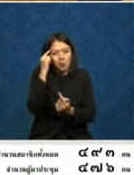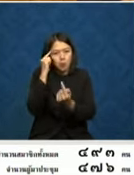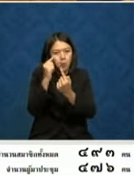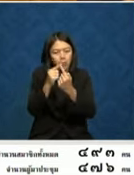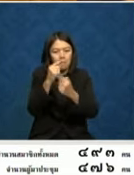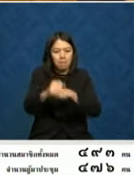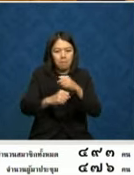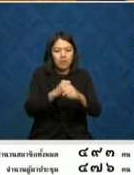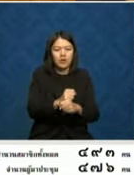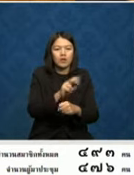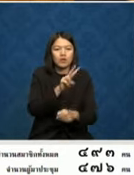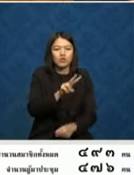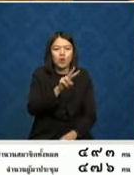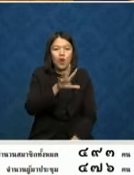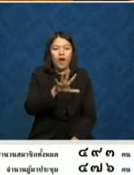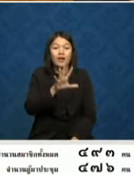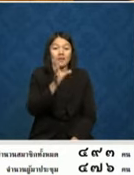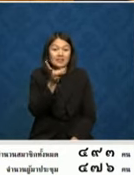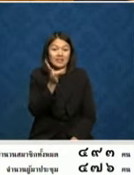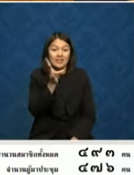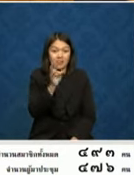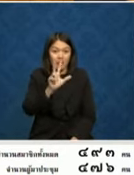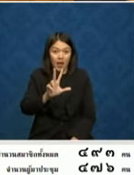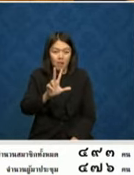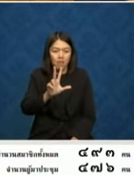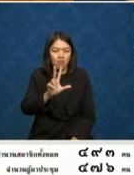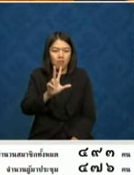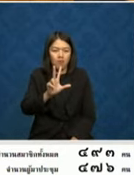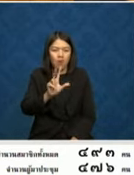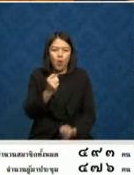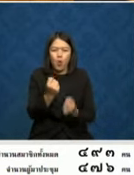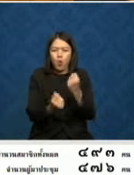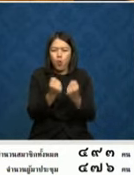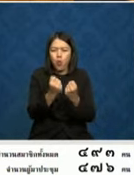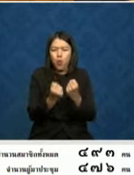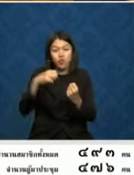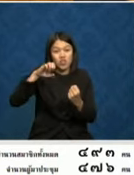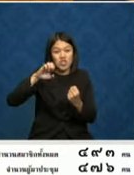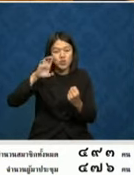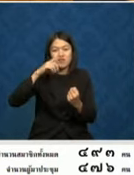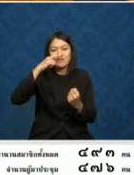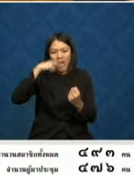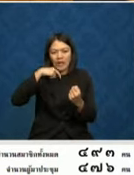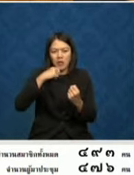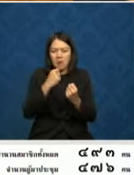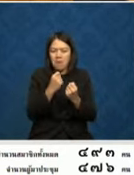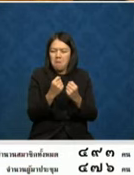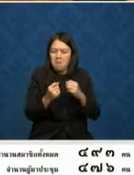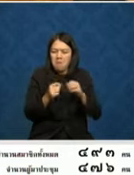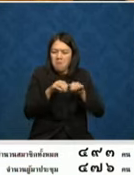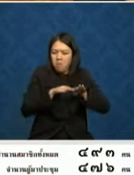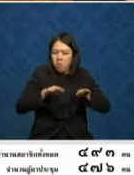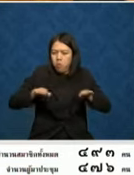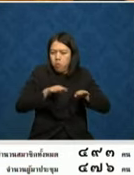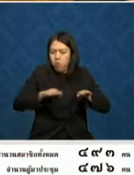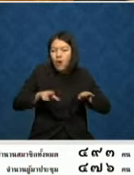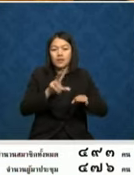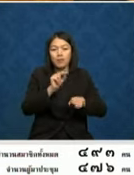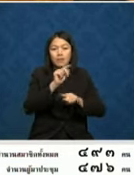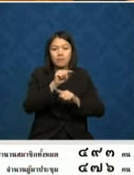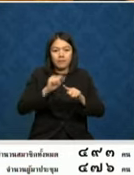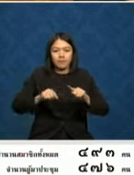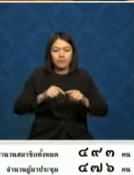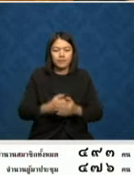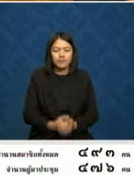ปี2573เนี่ยจะสามารถเพิ่มปริมาณการผลิตรถ EV ในประเทศได้ให้ได้ไม่ต่ำกว่า 30% นะครับ